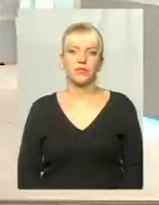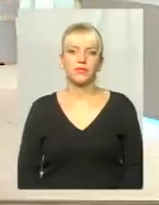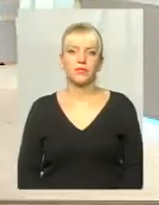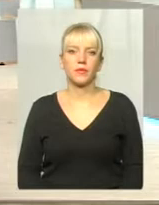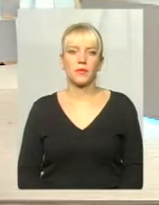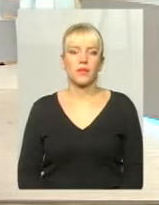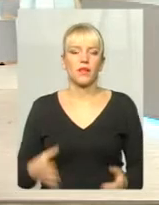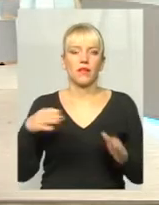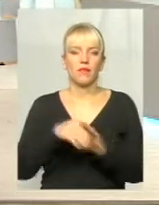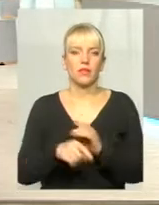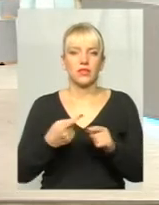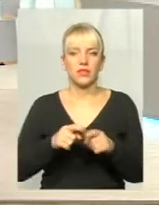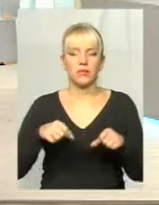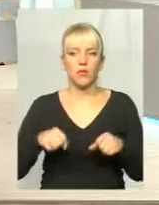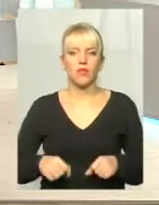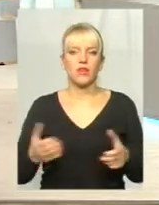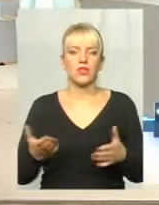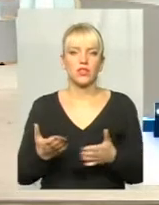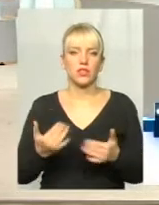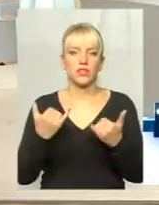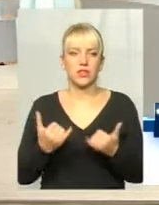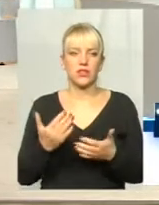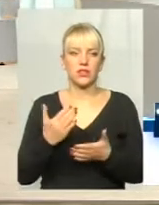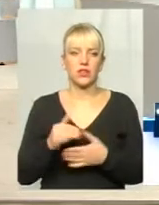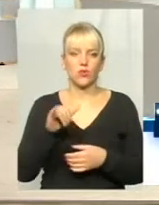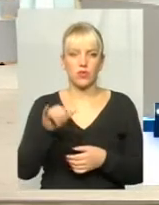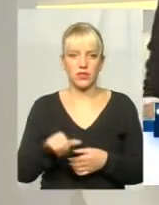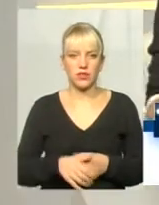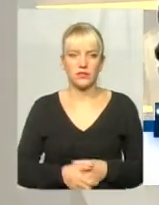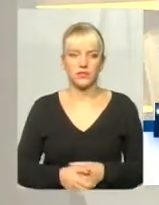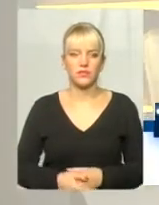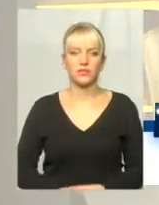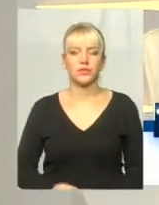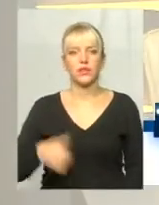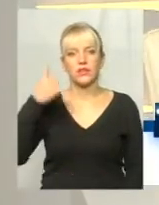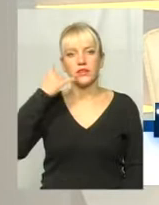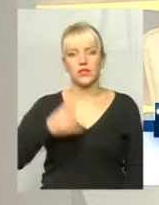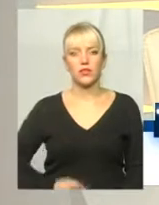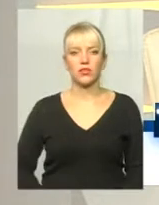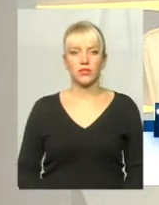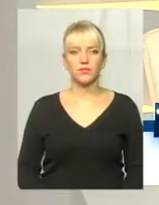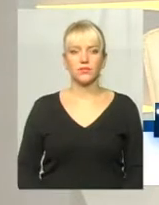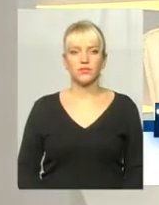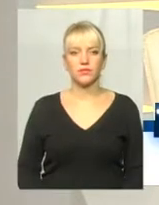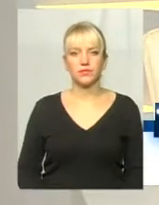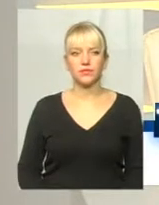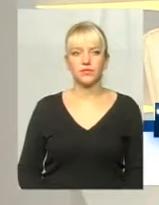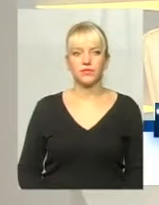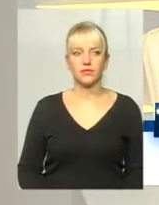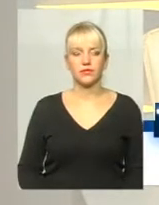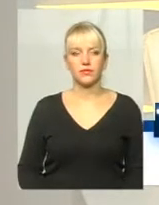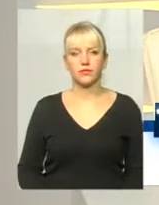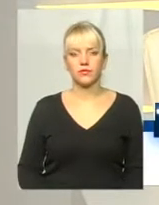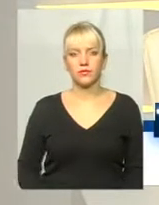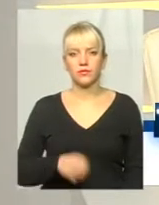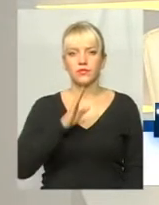тих повноважень, які зараз є. Звичайно. У вас безпосередньо. Звичайно. Маємо дзвінок, слухаємо вас, говоріть, будь ласка.